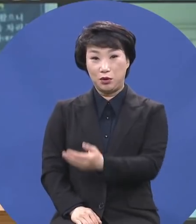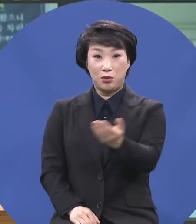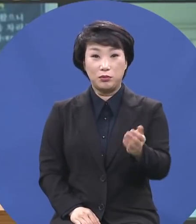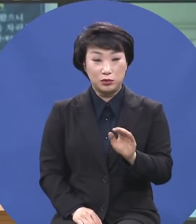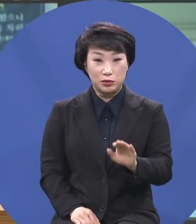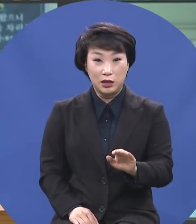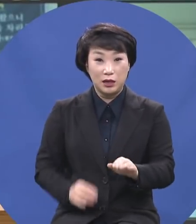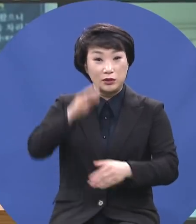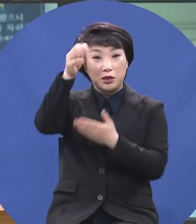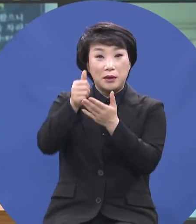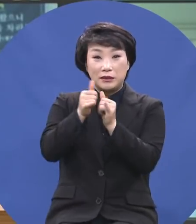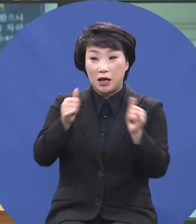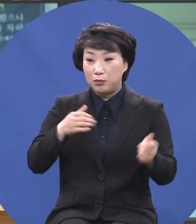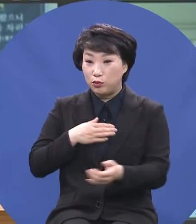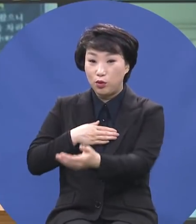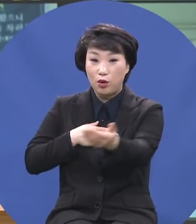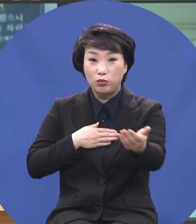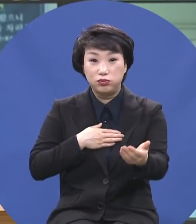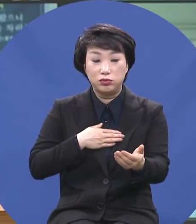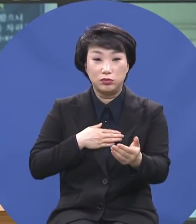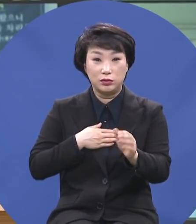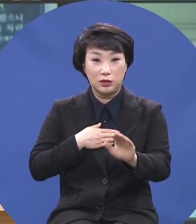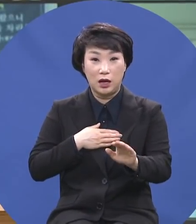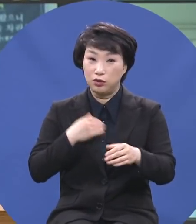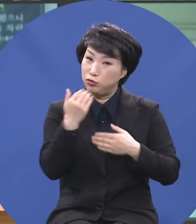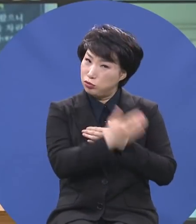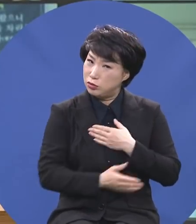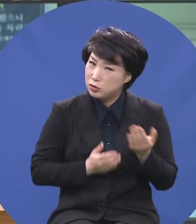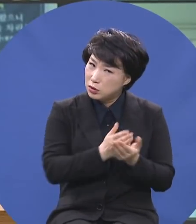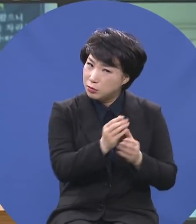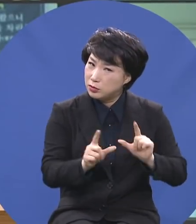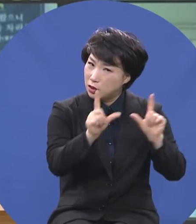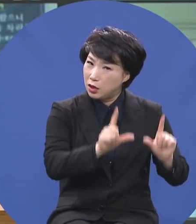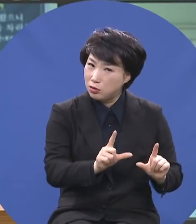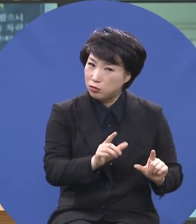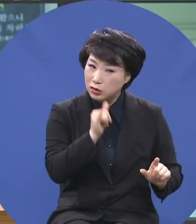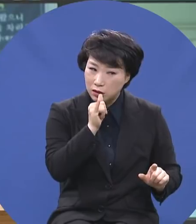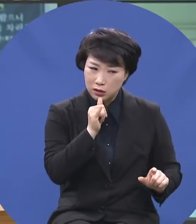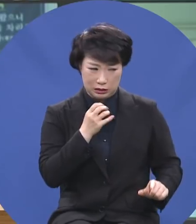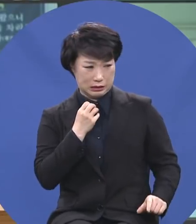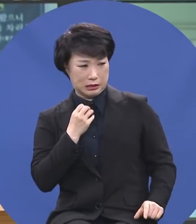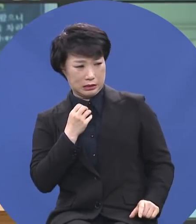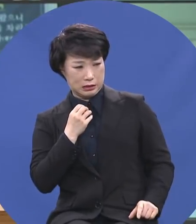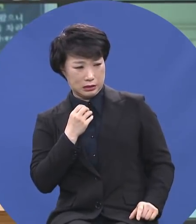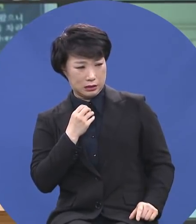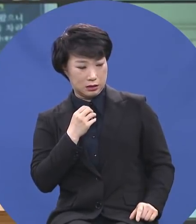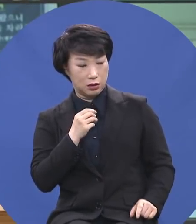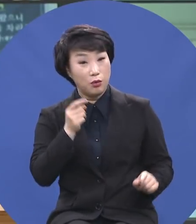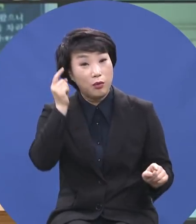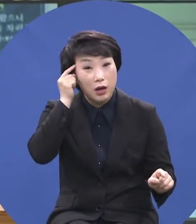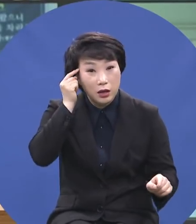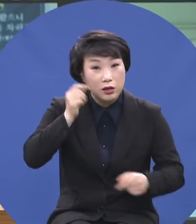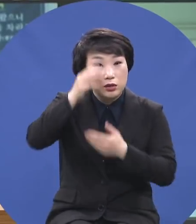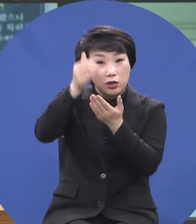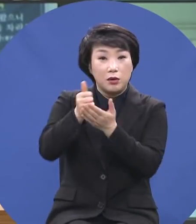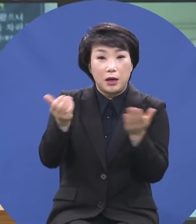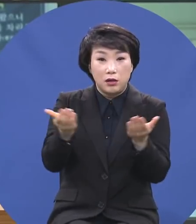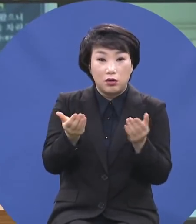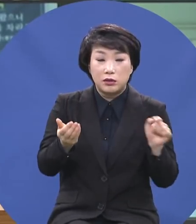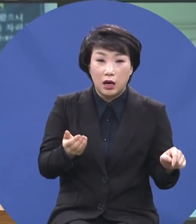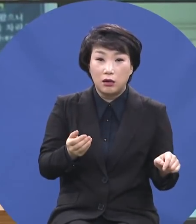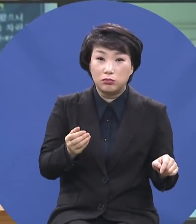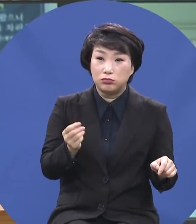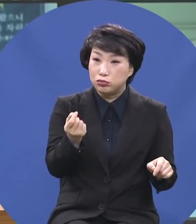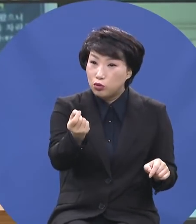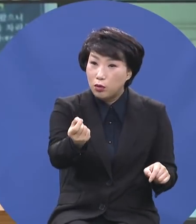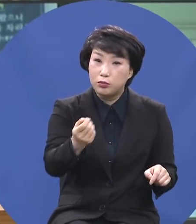그런데 성령의 사람이 육으로 살아? 그럼 이 사람은 성령의 역사를